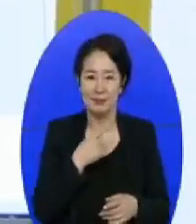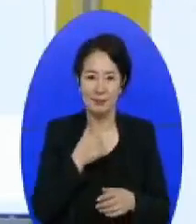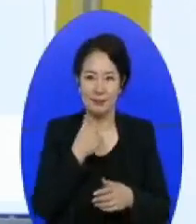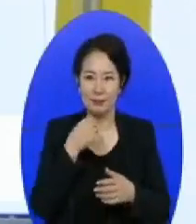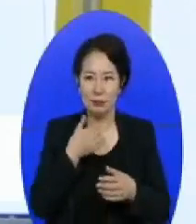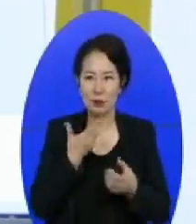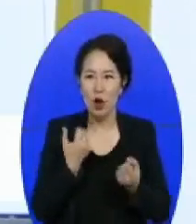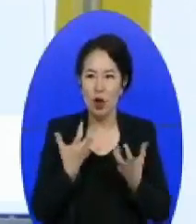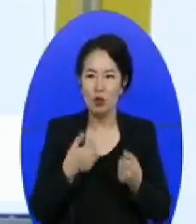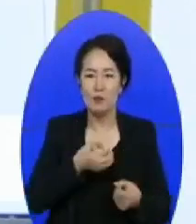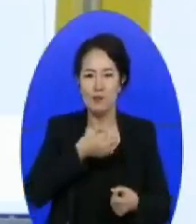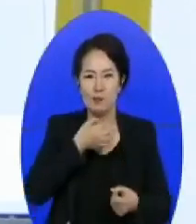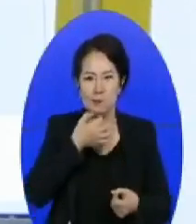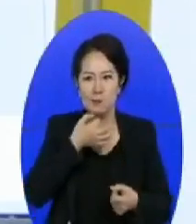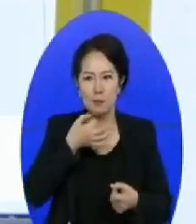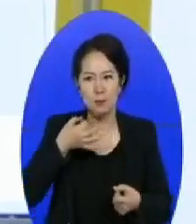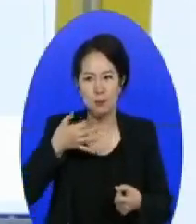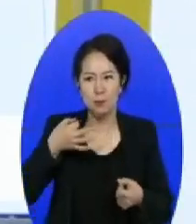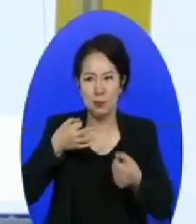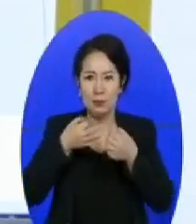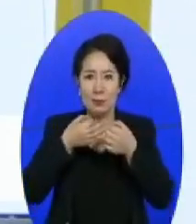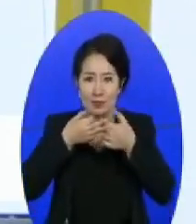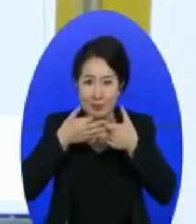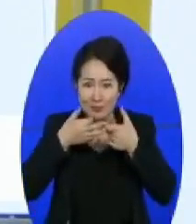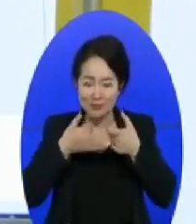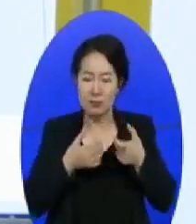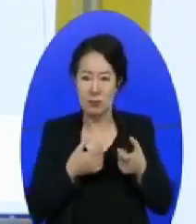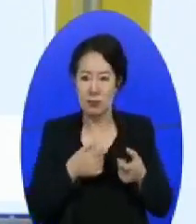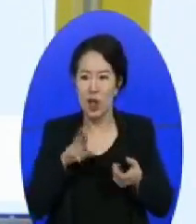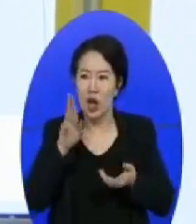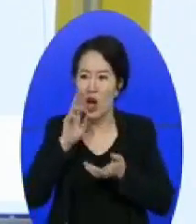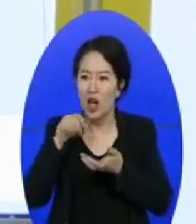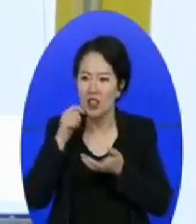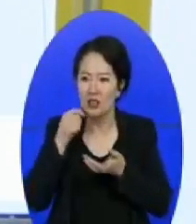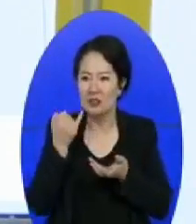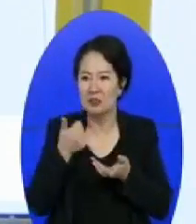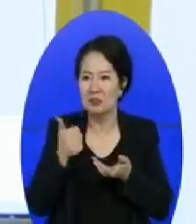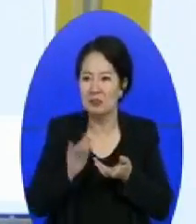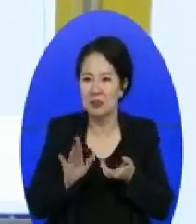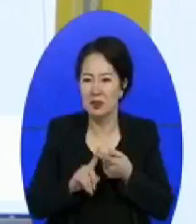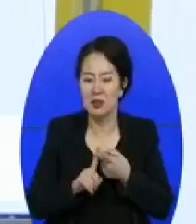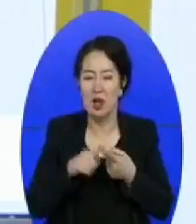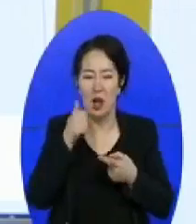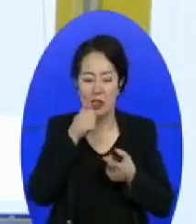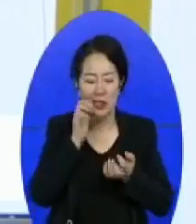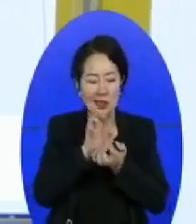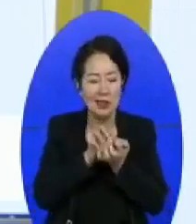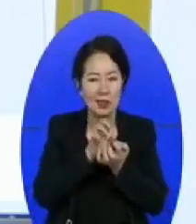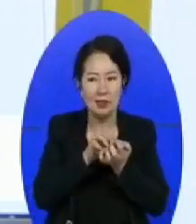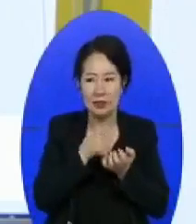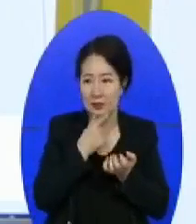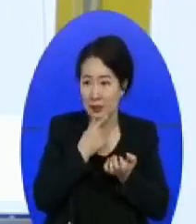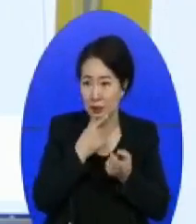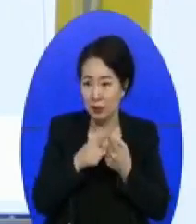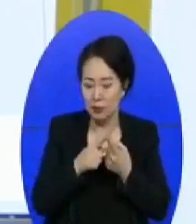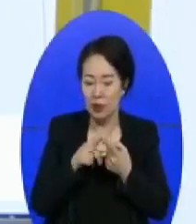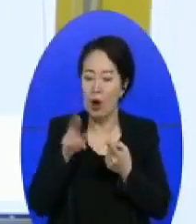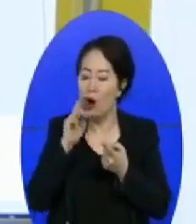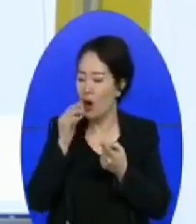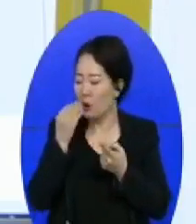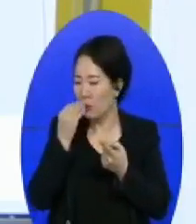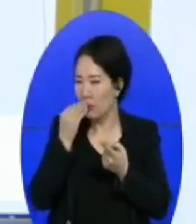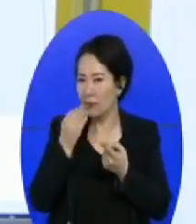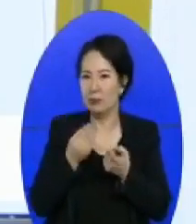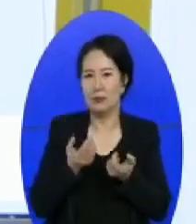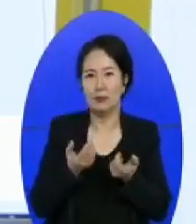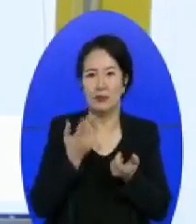шүд цоорлтой ийм өвчлөлттэй хүүхдүүд маань хоол идэхтэй юм уу? Хоолоо зажилж идэхгүй, тэрнээсээ болоод хоол тэжээл нь одоо